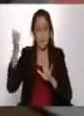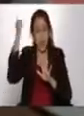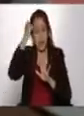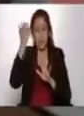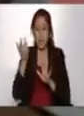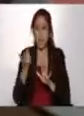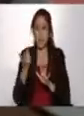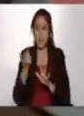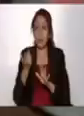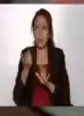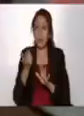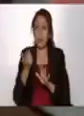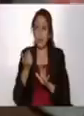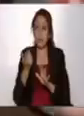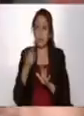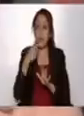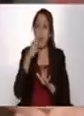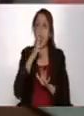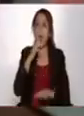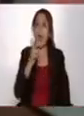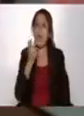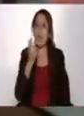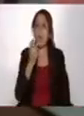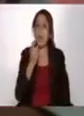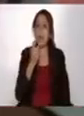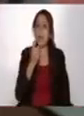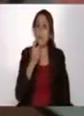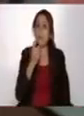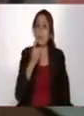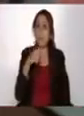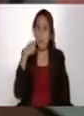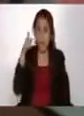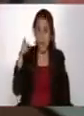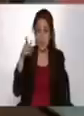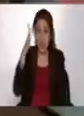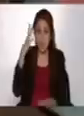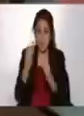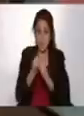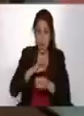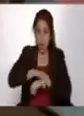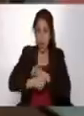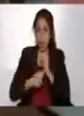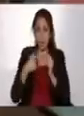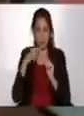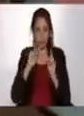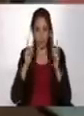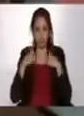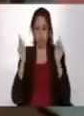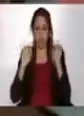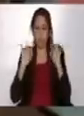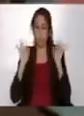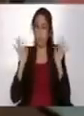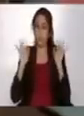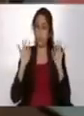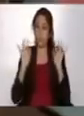بقى؟ قال ايه؟ انت تستغرب، سال اخوه قال له انت اغتصبت حبيبه؟ قال لهم لا ما شفتهاش. انت